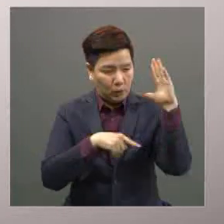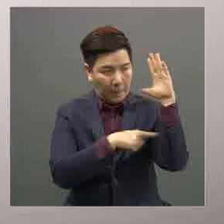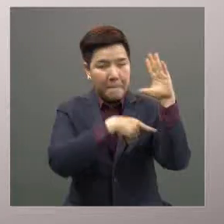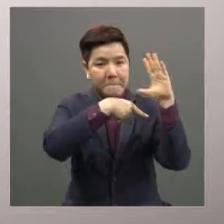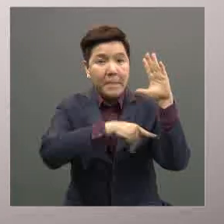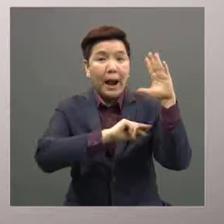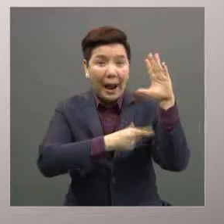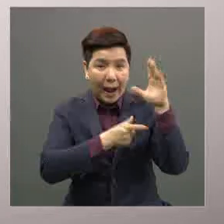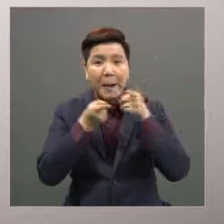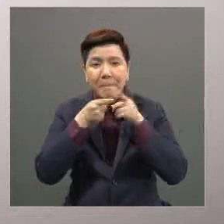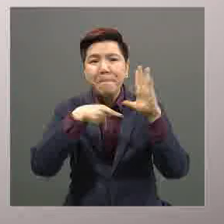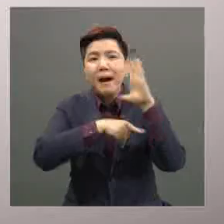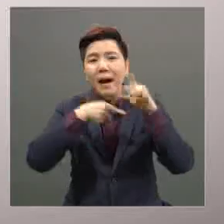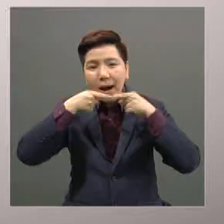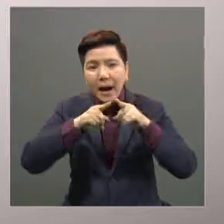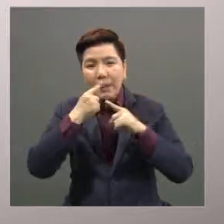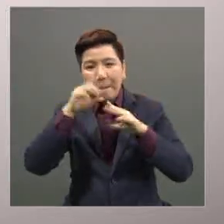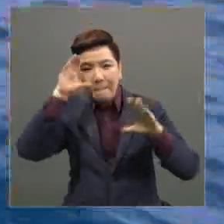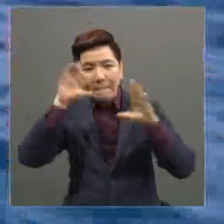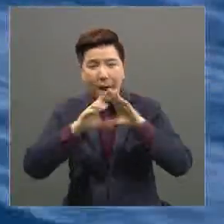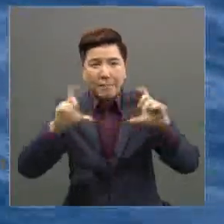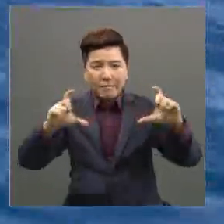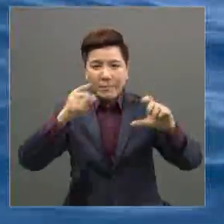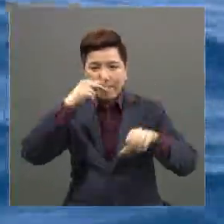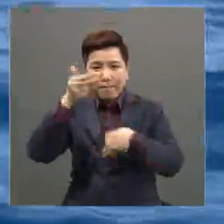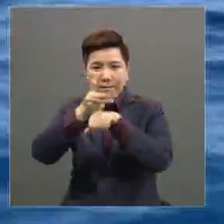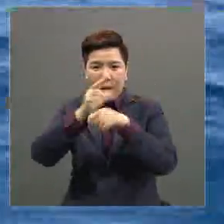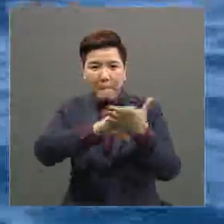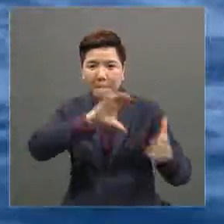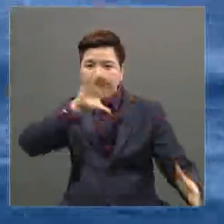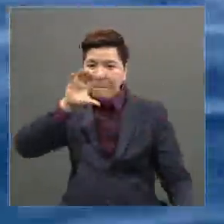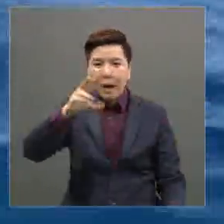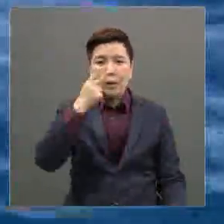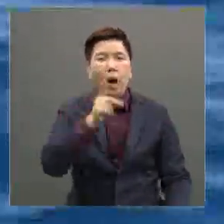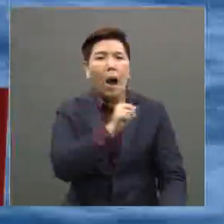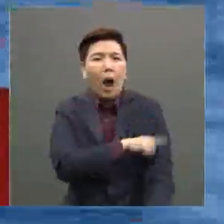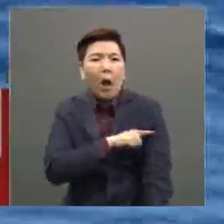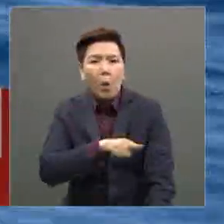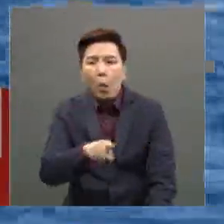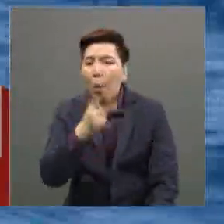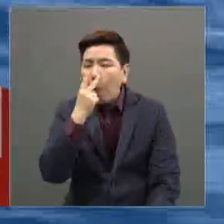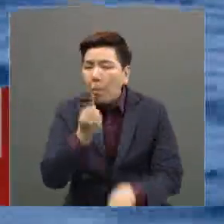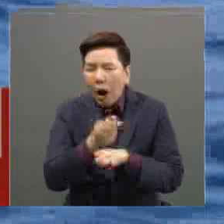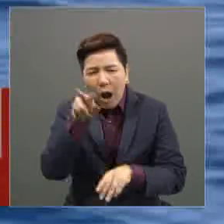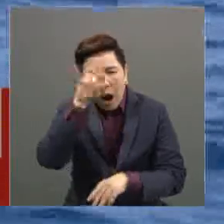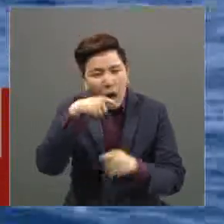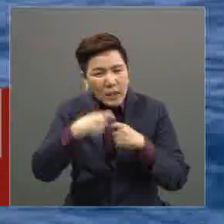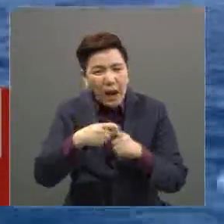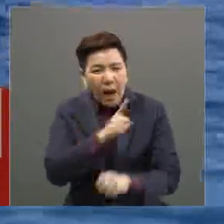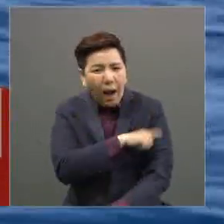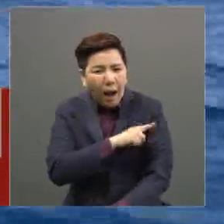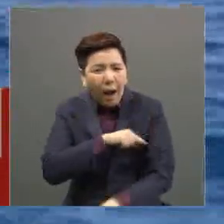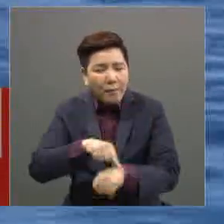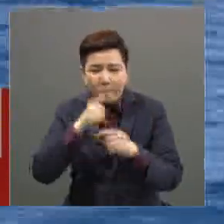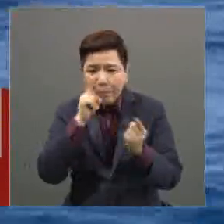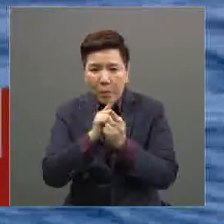พังงาครับพาคุณผู้ชมไปดูคนที่เขาจับภาพไว้ได้เนี่ยนะเโพสต์เป็นคลิปไว้เลยนะเาต้องทำบุญขนาดไหนนะฮมันหายากจริงๆนะเนี่ยดูสิ